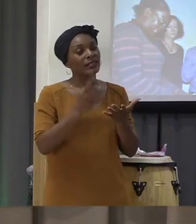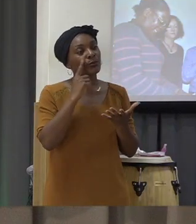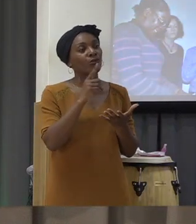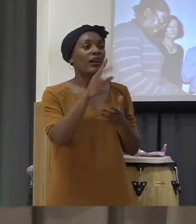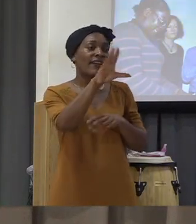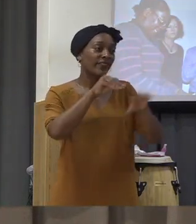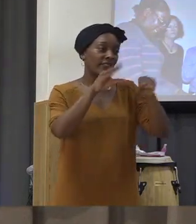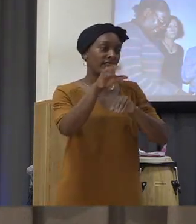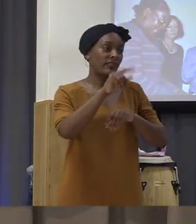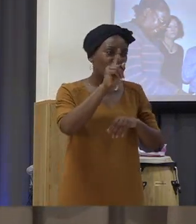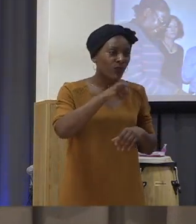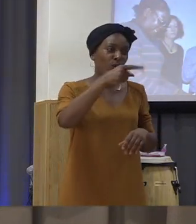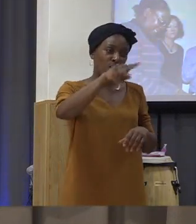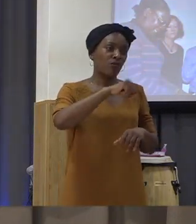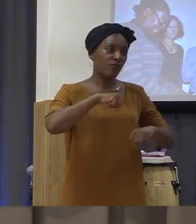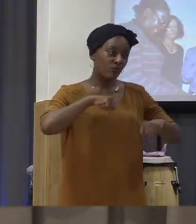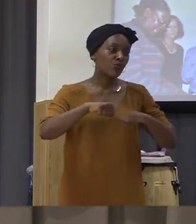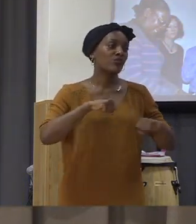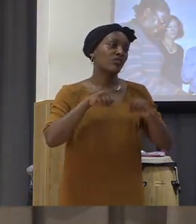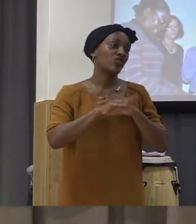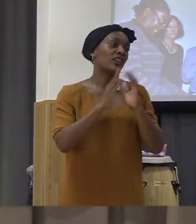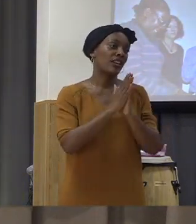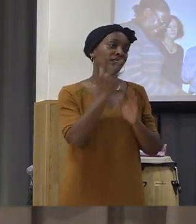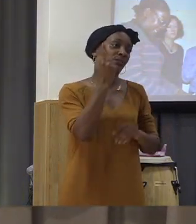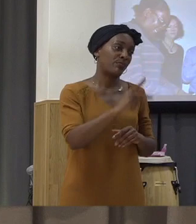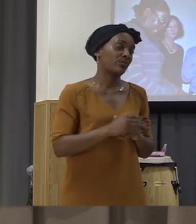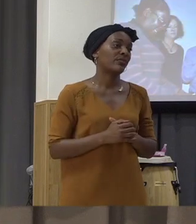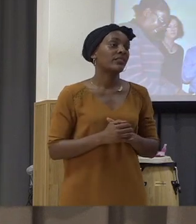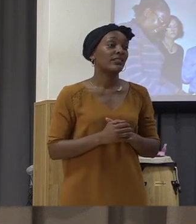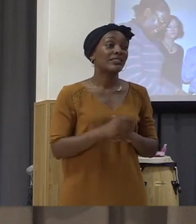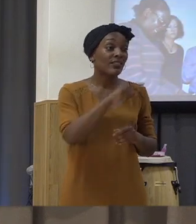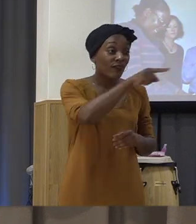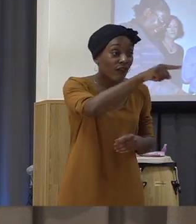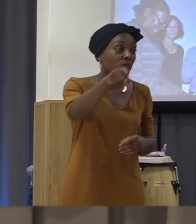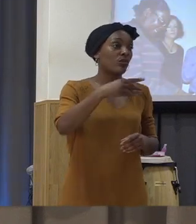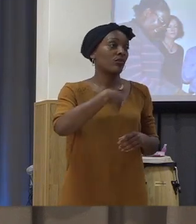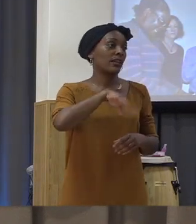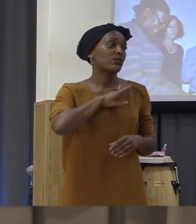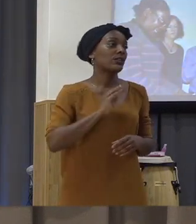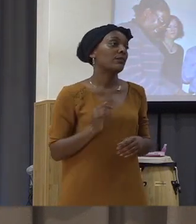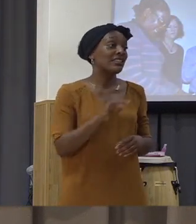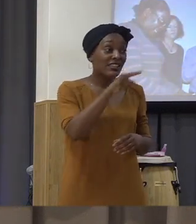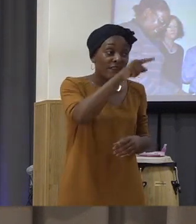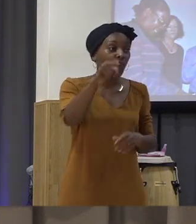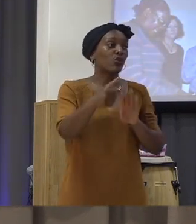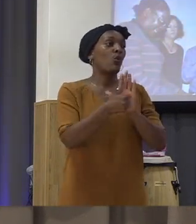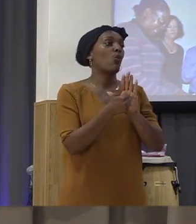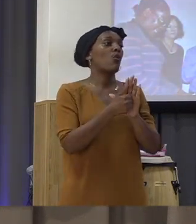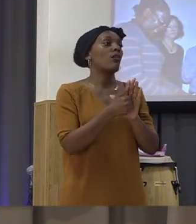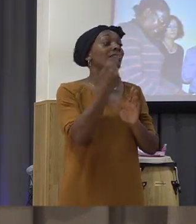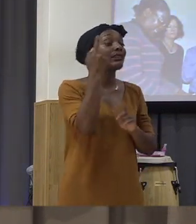d'être acteurs de cette Église. Parce que c'est à vous d'être acteurs de votre vie